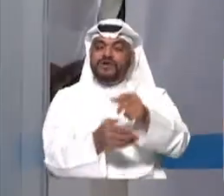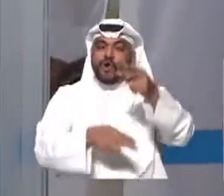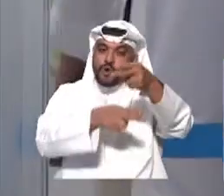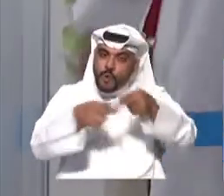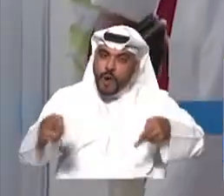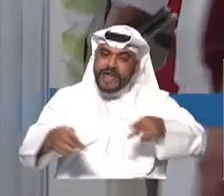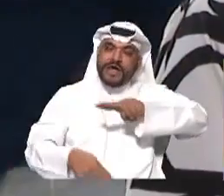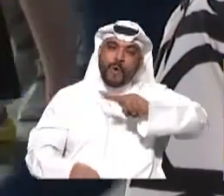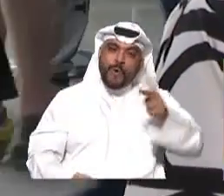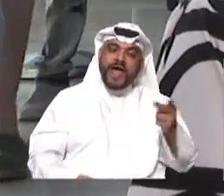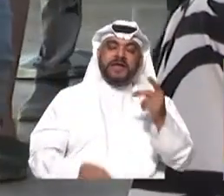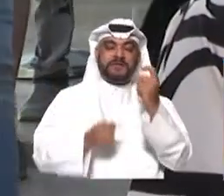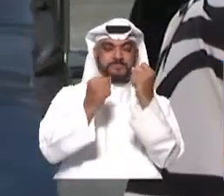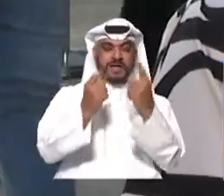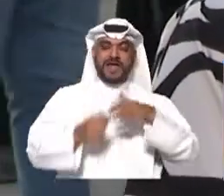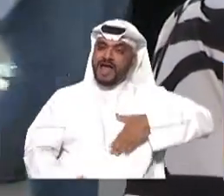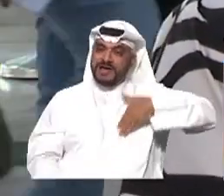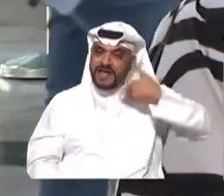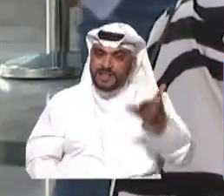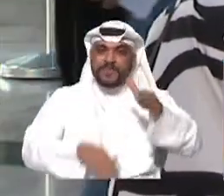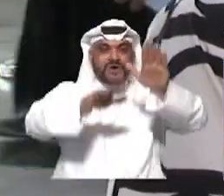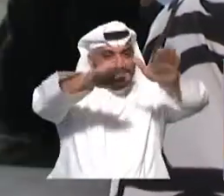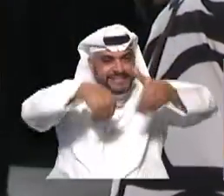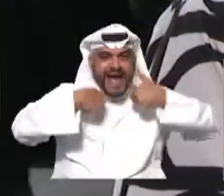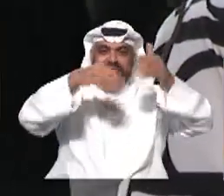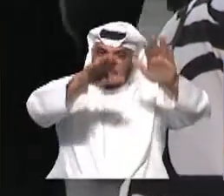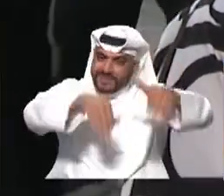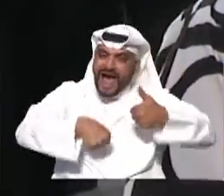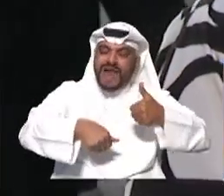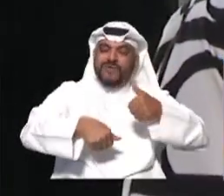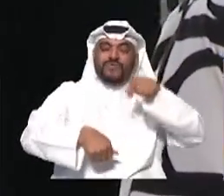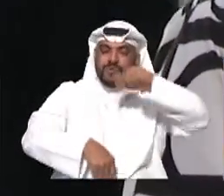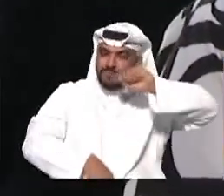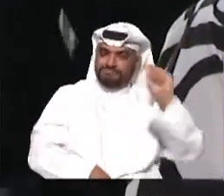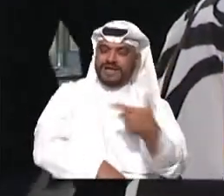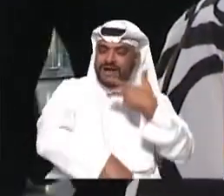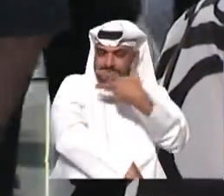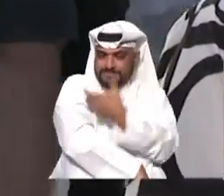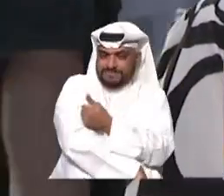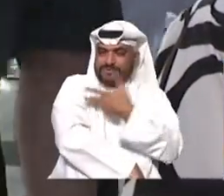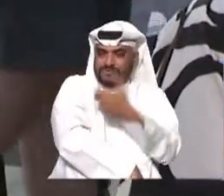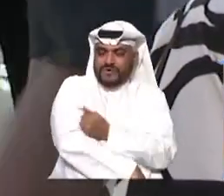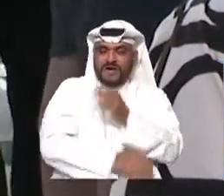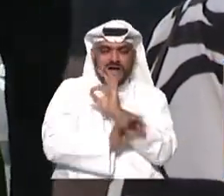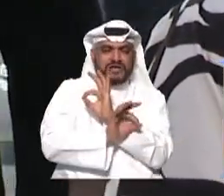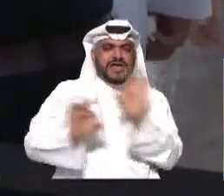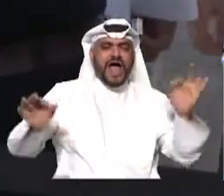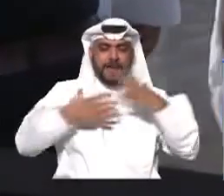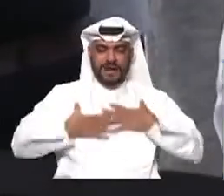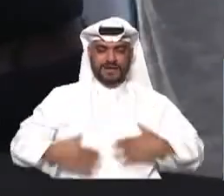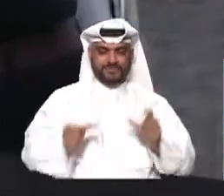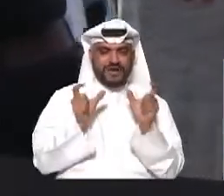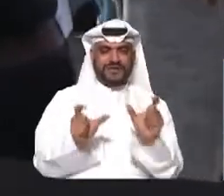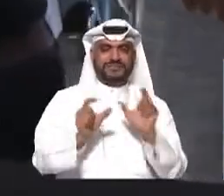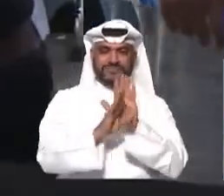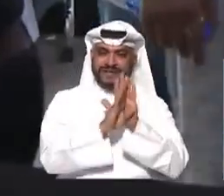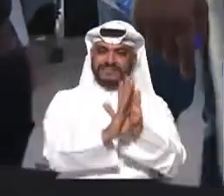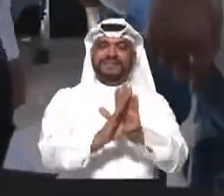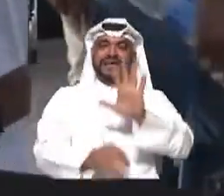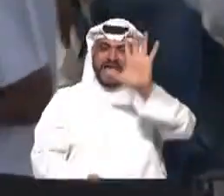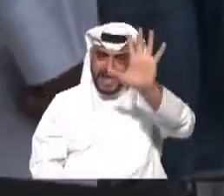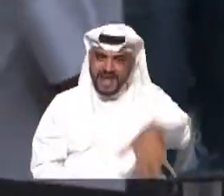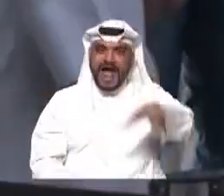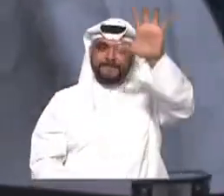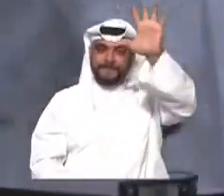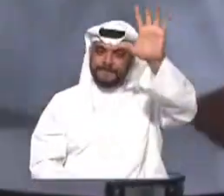أو مقيمين. نتمنى أن الكل يبادر بالتسجيل عشان يعني نكتسب المناعة المجتمعية بسرعة. نعم للتطعيم